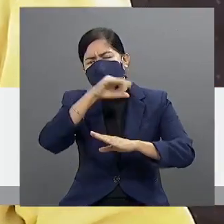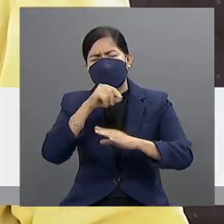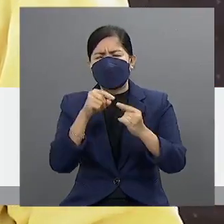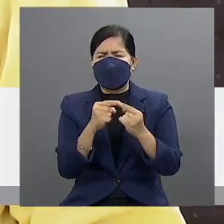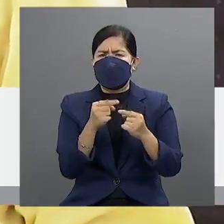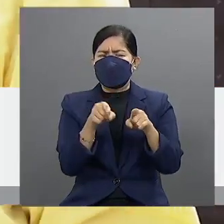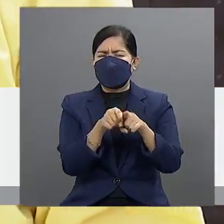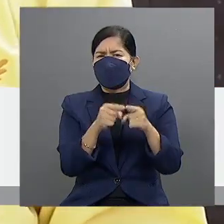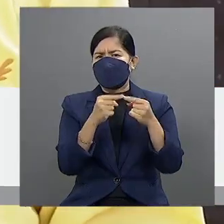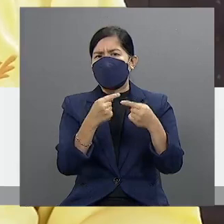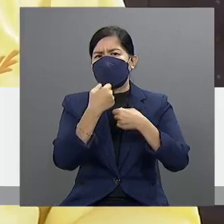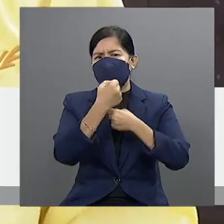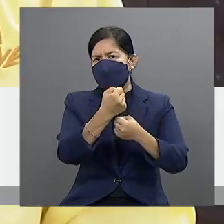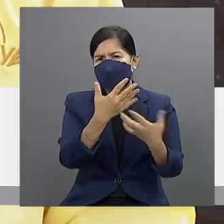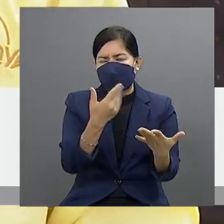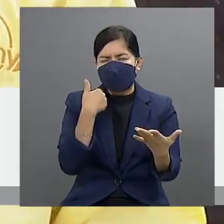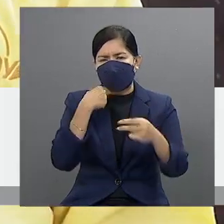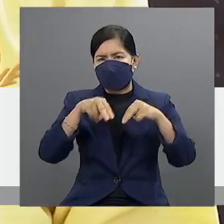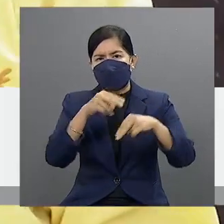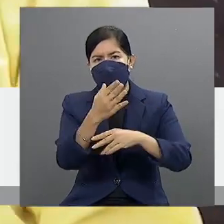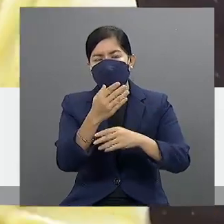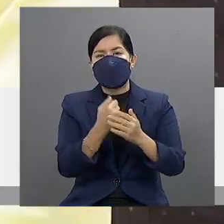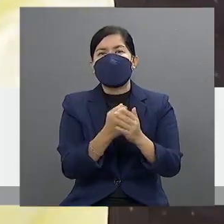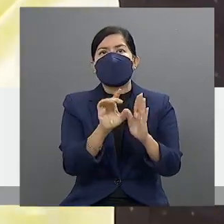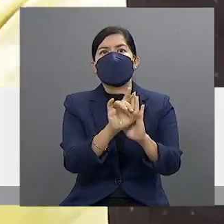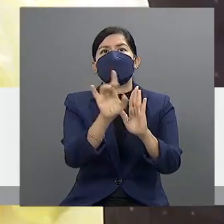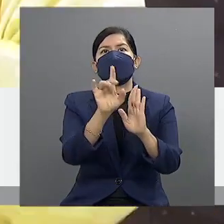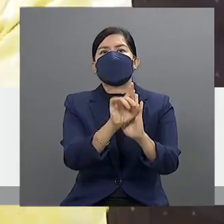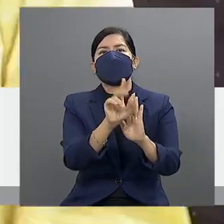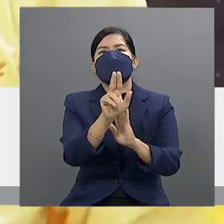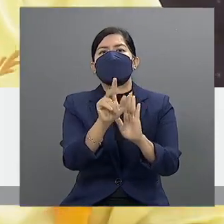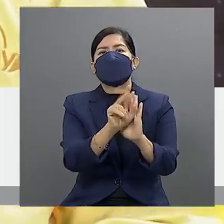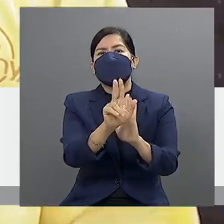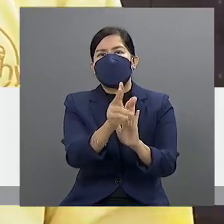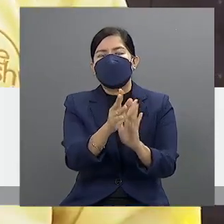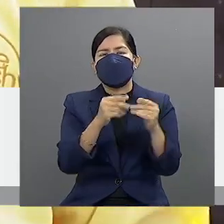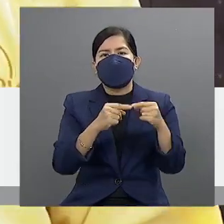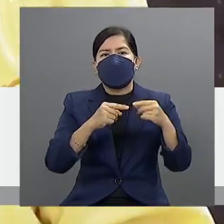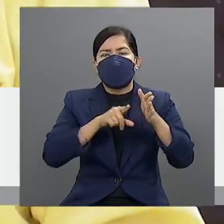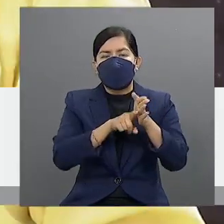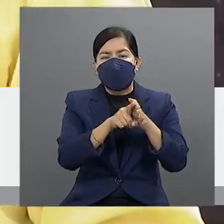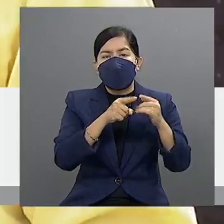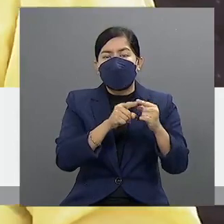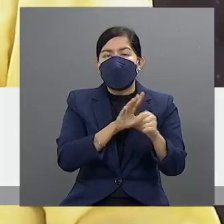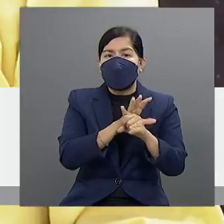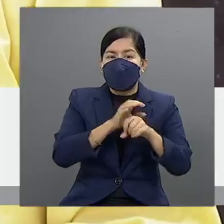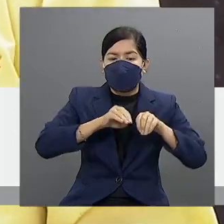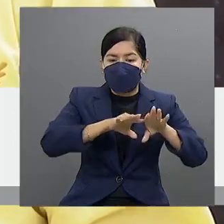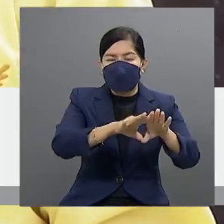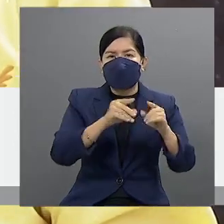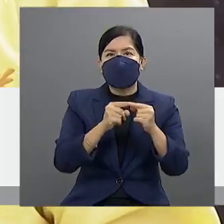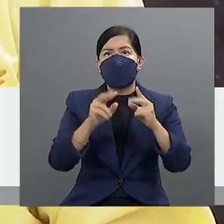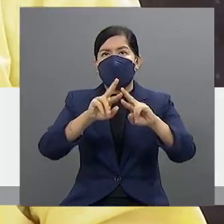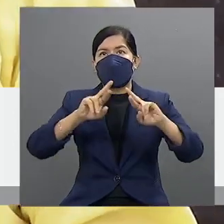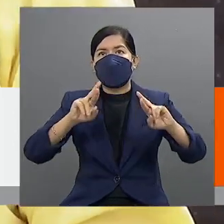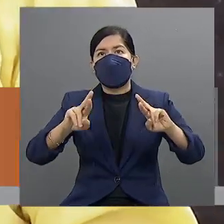รอบ2รอบ3รอบแรกรอบ2รอบ3ร้านบางร้านไม่มีแม้แต่คนเดียวที่ติดน